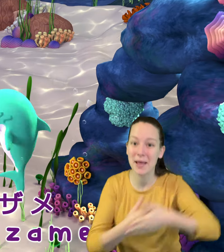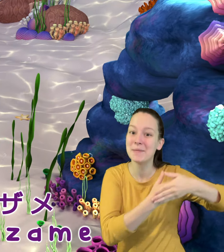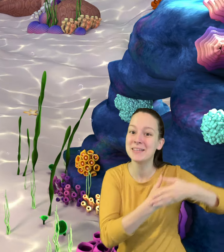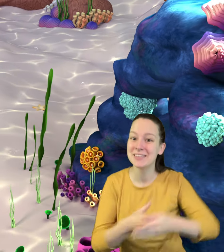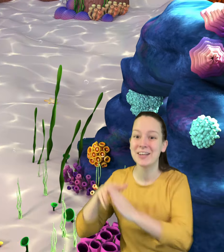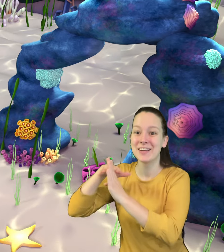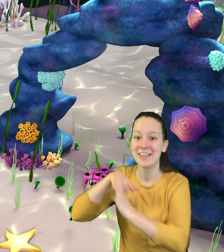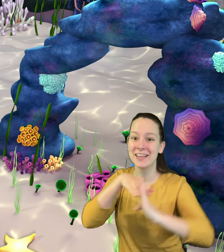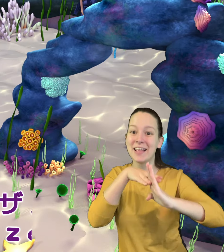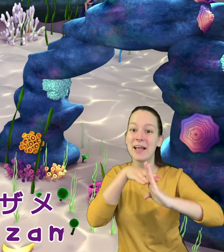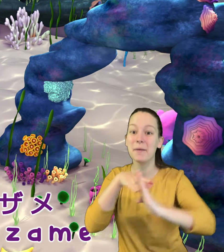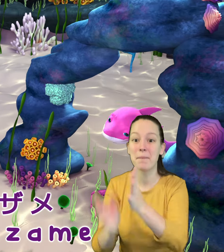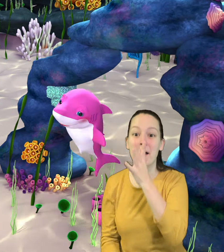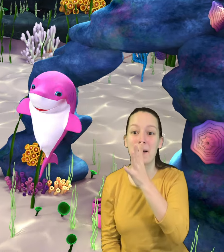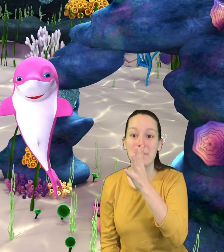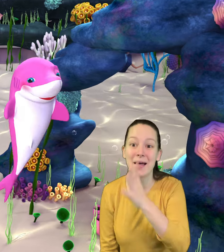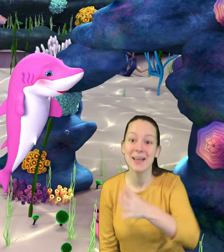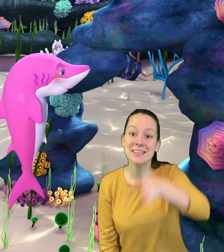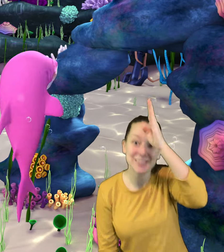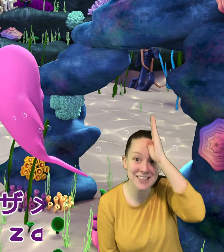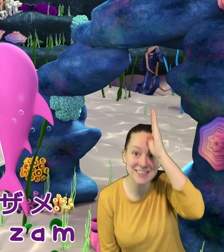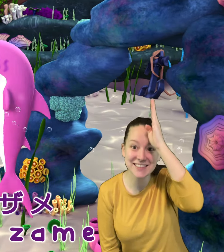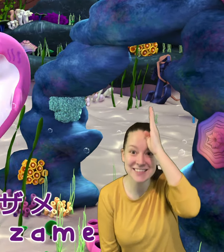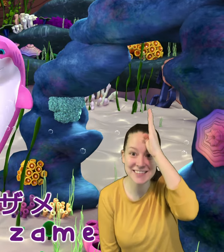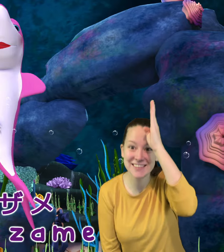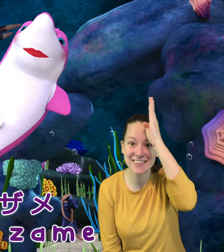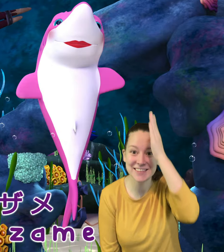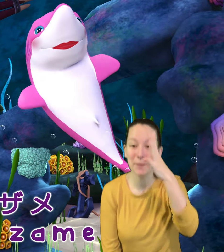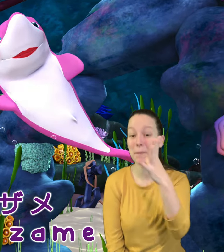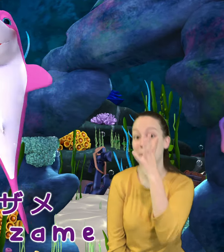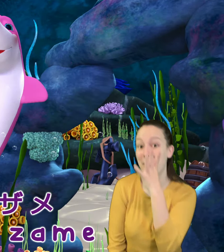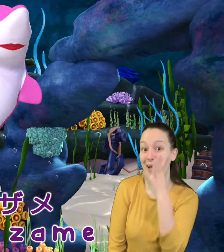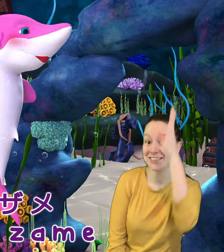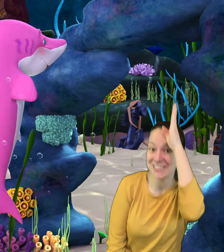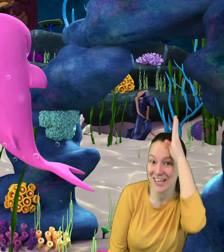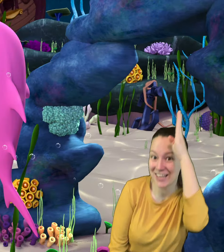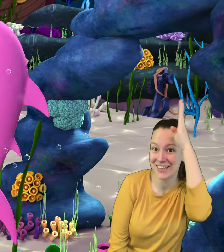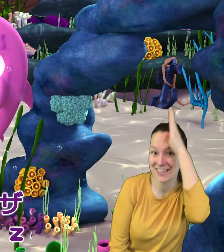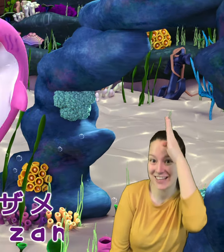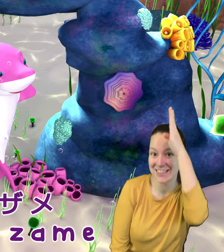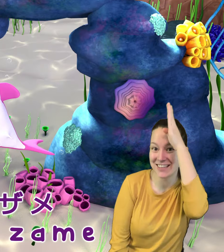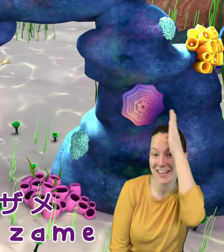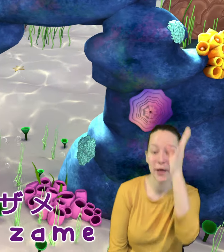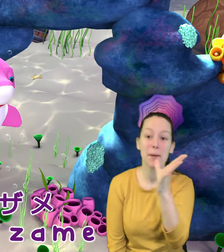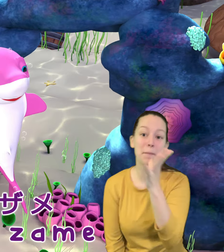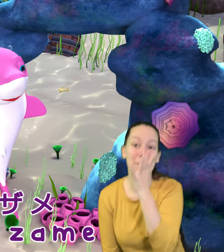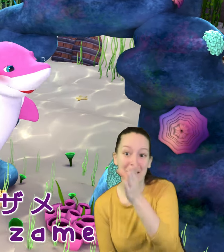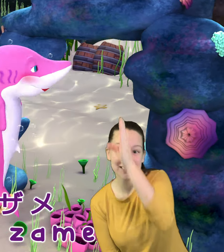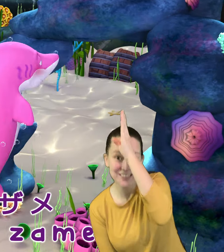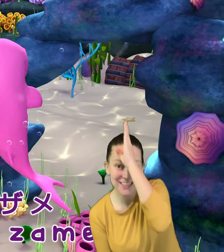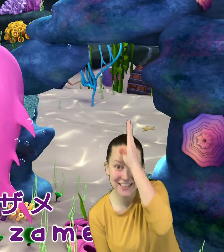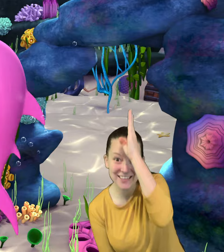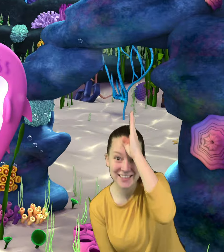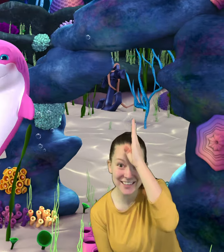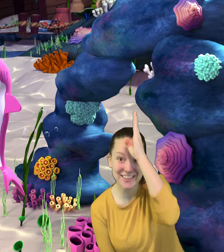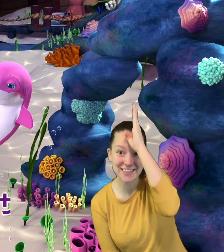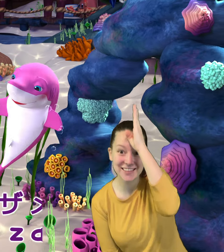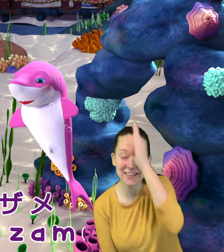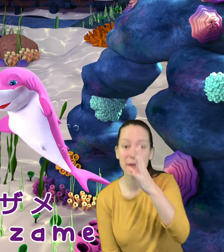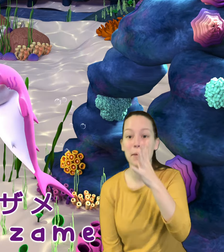トゥチビザメママザメママザメ